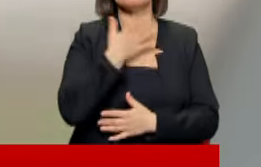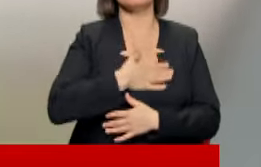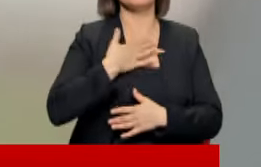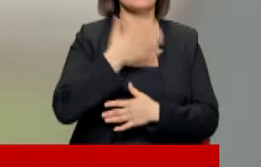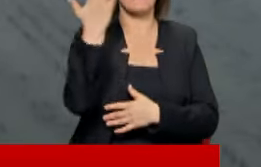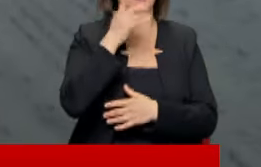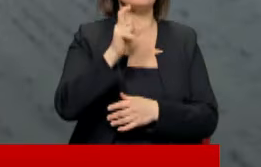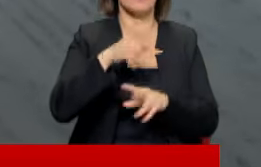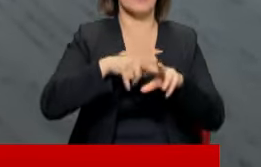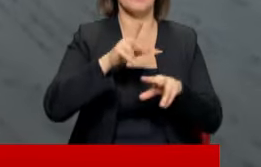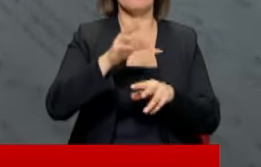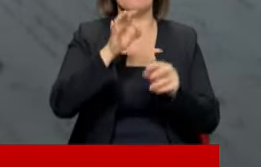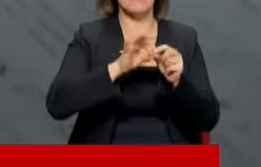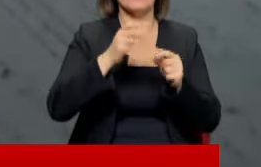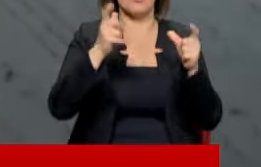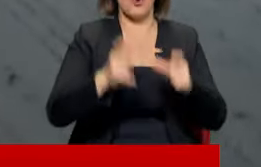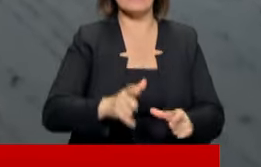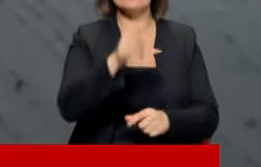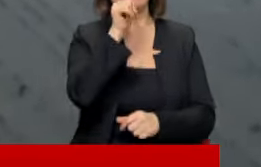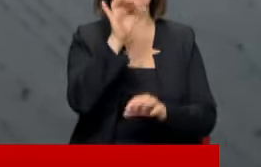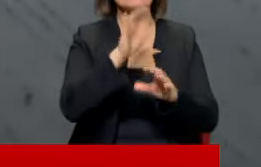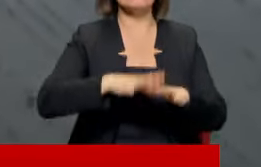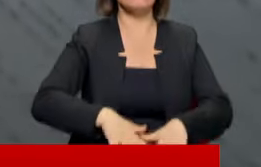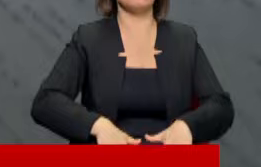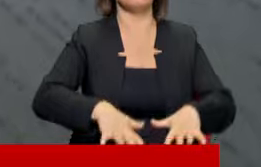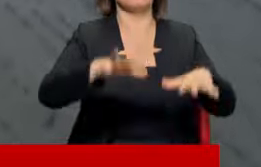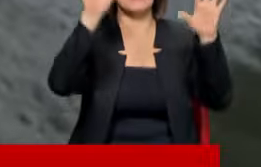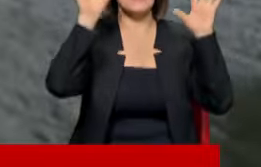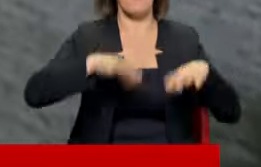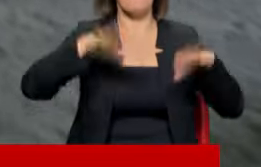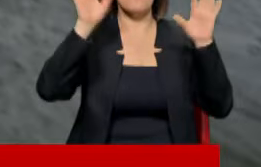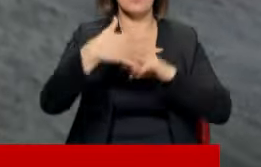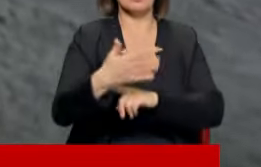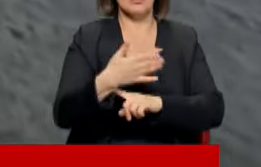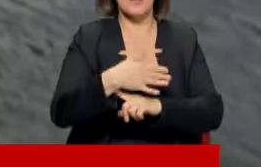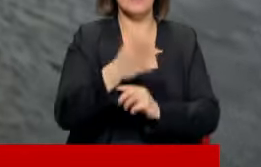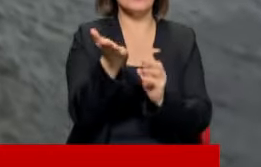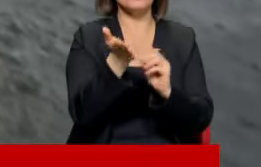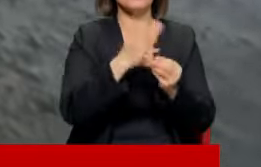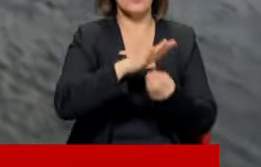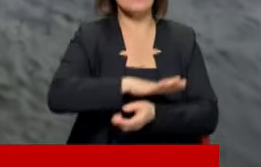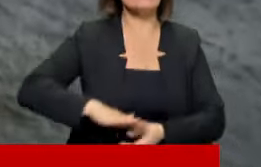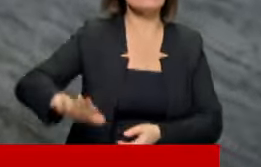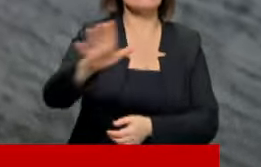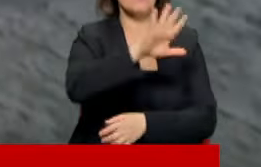Bursa'nın Karacabey Ovası su altında kaldı. Aralıksız yağan yağmurla başta lahana ve soğan ekili tarlalar hasar aldı.